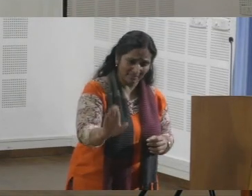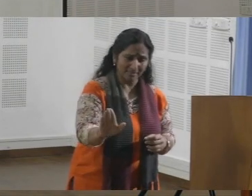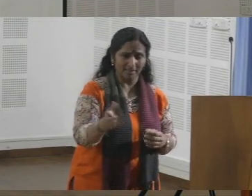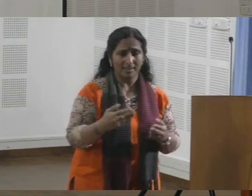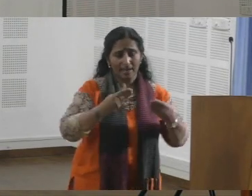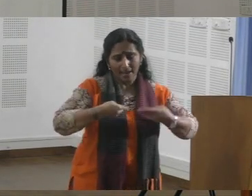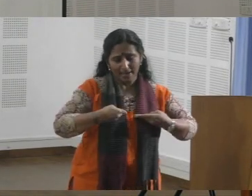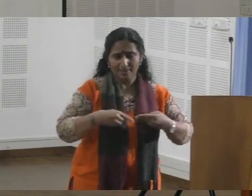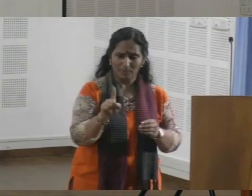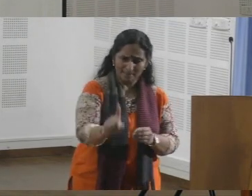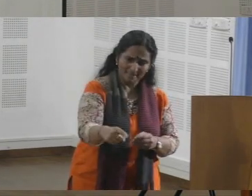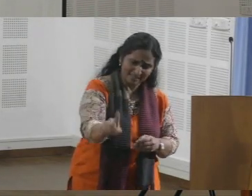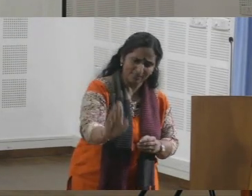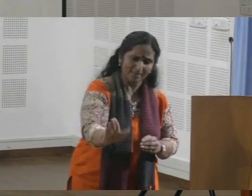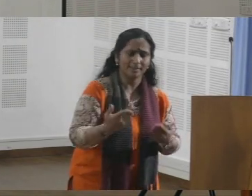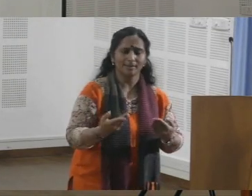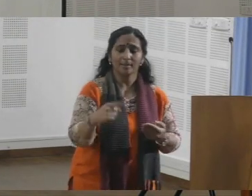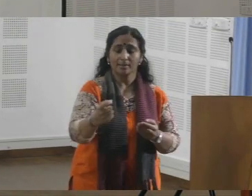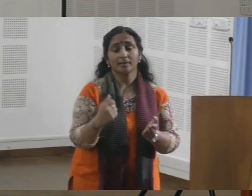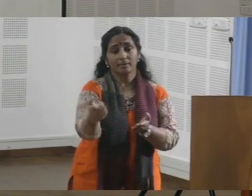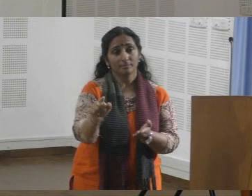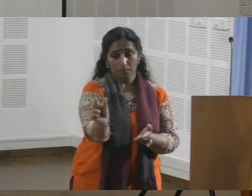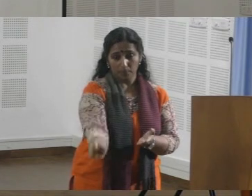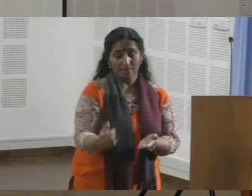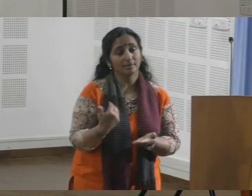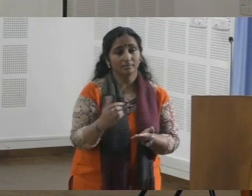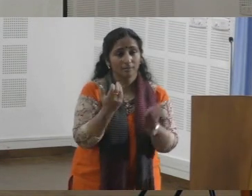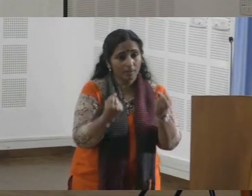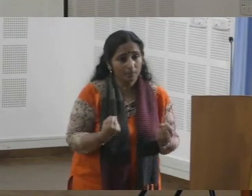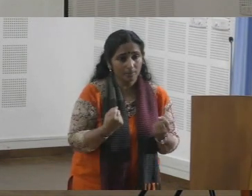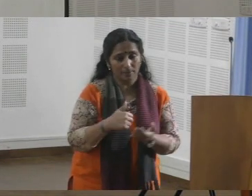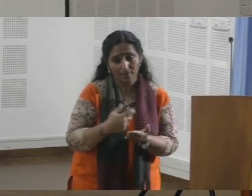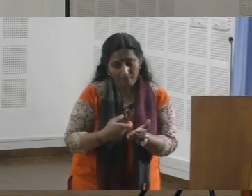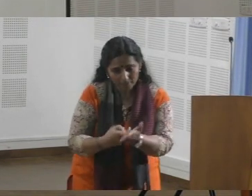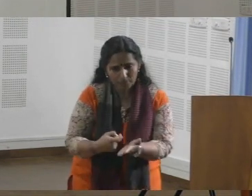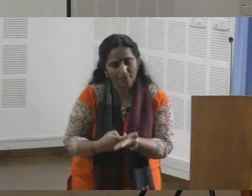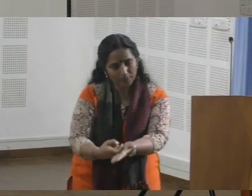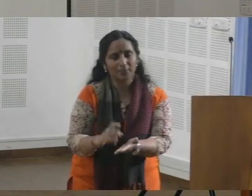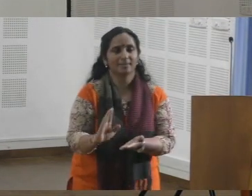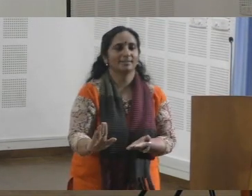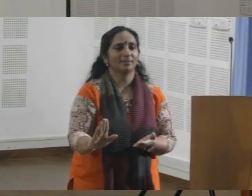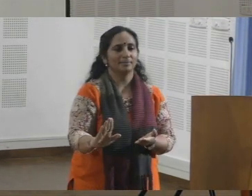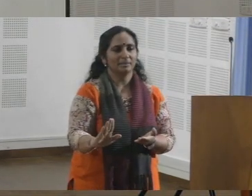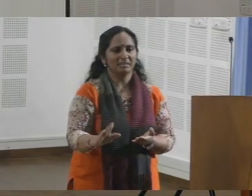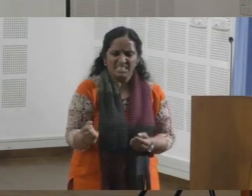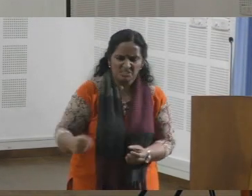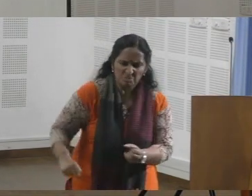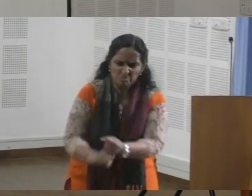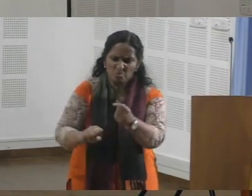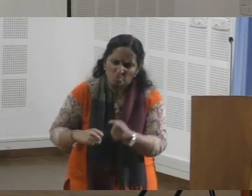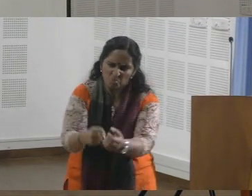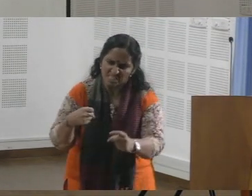അവൻ്റേതായ അവനാവശ്യമുള്ള റെസ്പെക്റ്റും എല്ലാം നമ്മൾ കൊടുക്കുന്നുണ്ട്. അല്ലാതെ അവനെ നിർബന്ധിച്ചും ഫോഴ്സ്